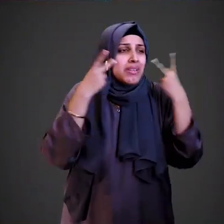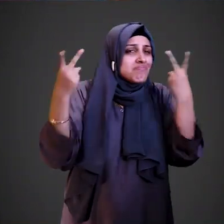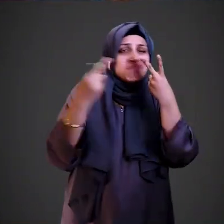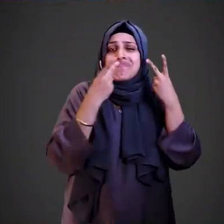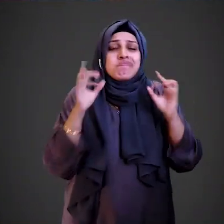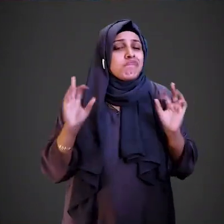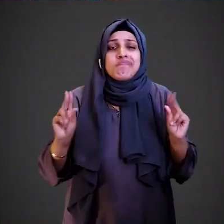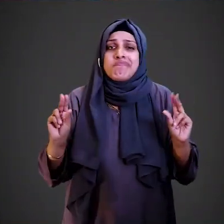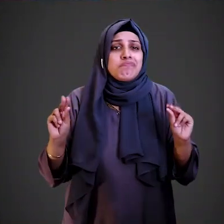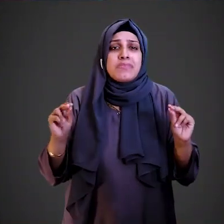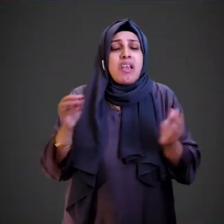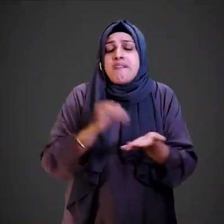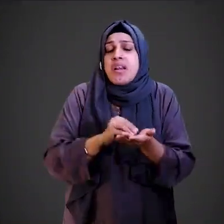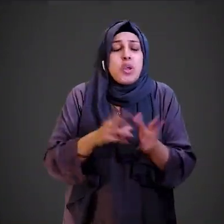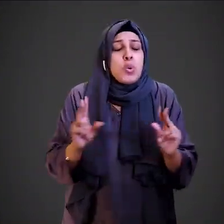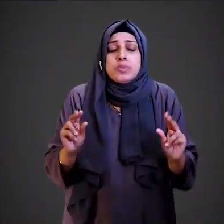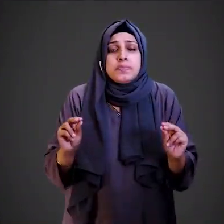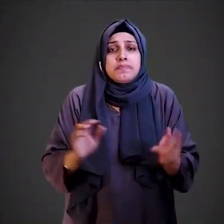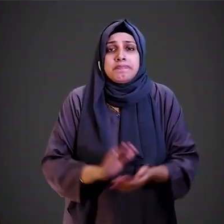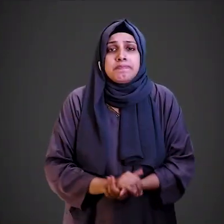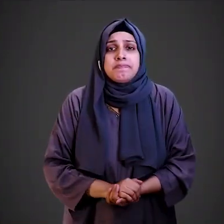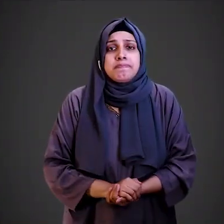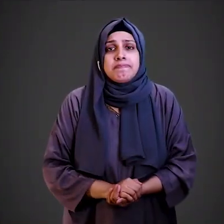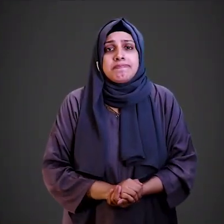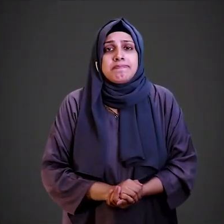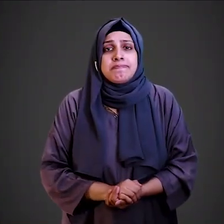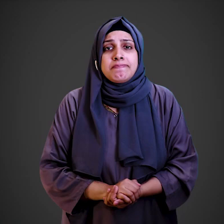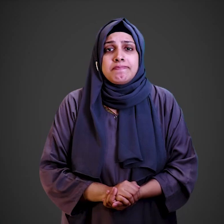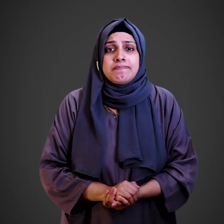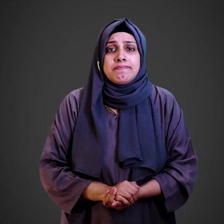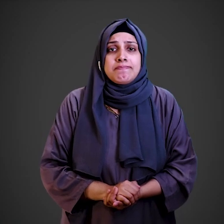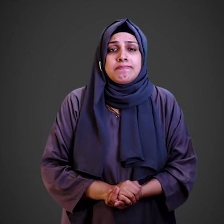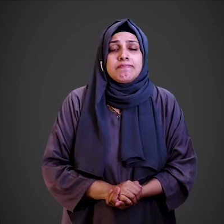ہیں، مگر یہاں حاصل وصول کچھ بھی نہیں ہوتا۔